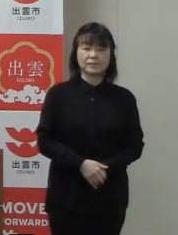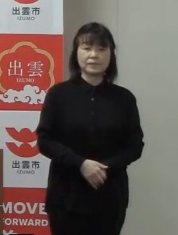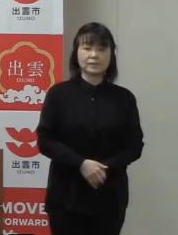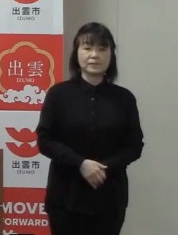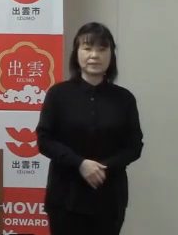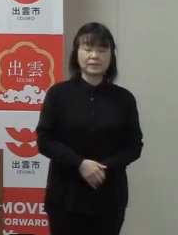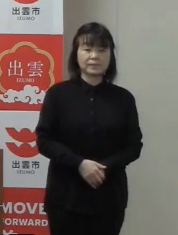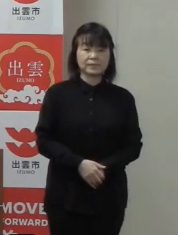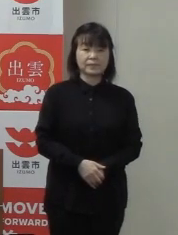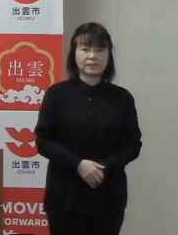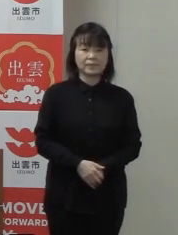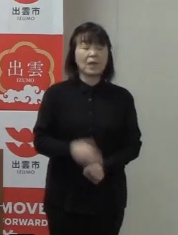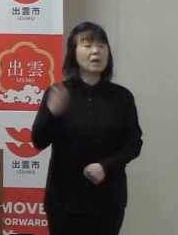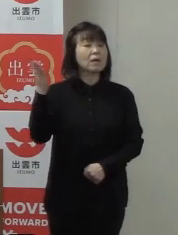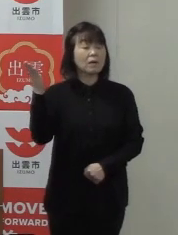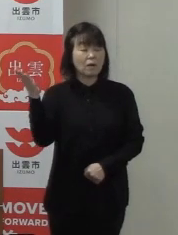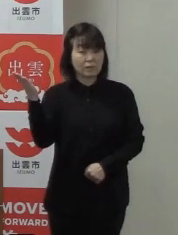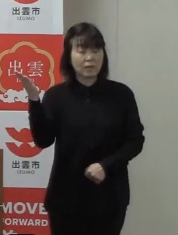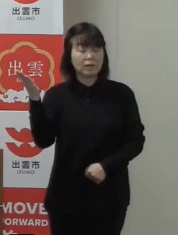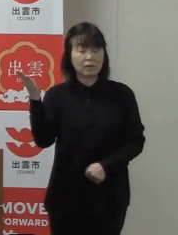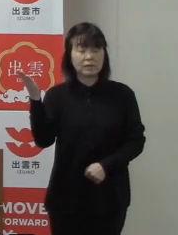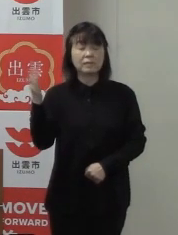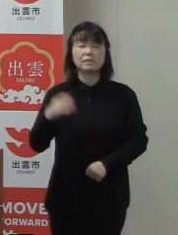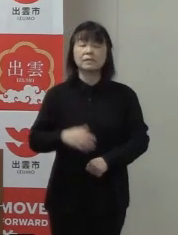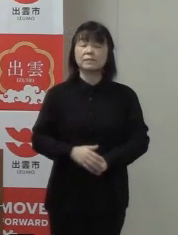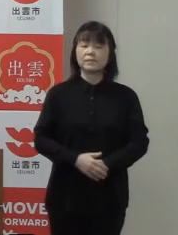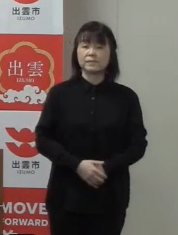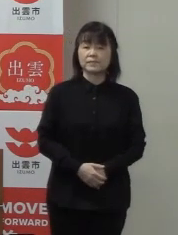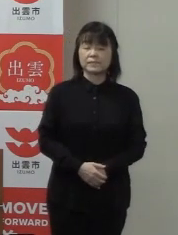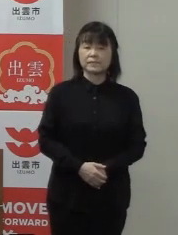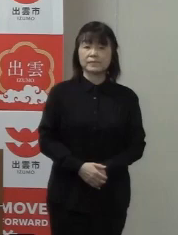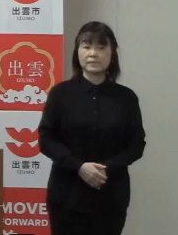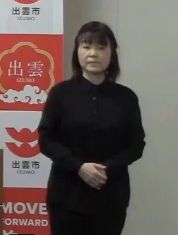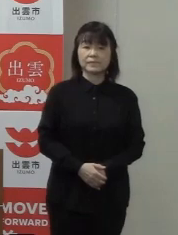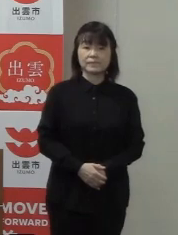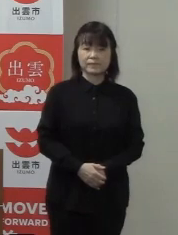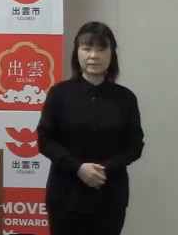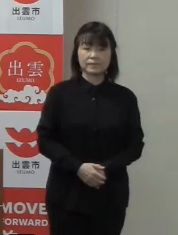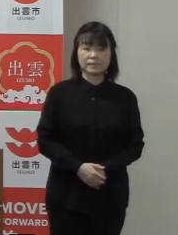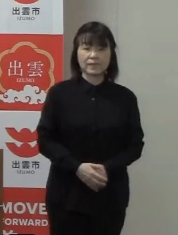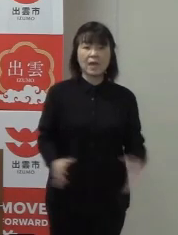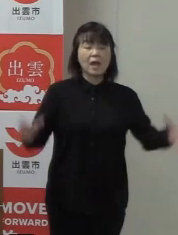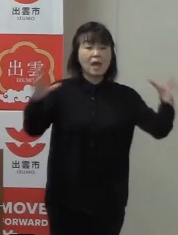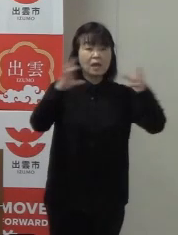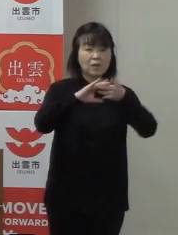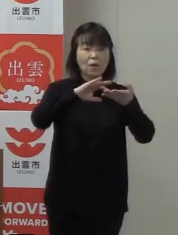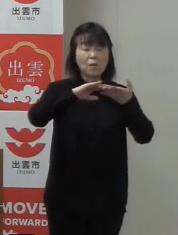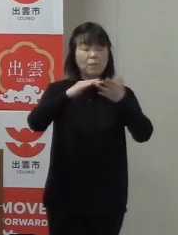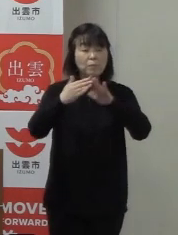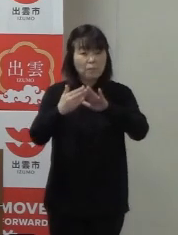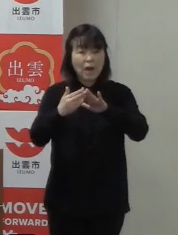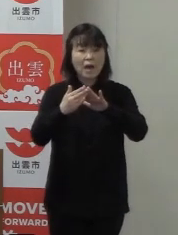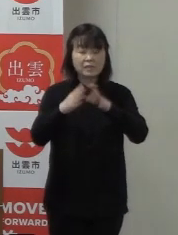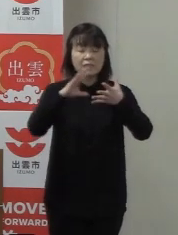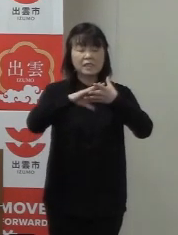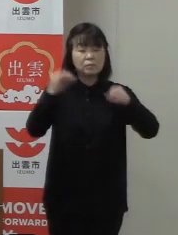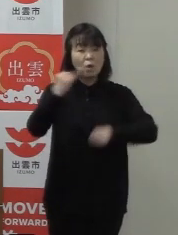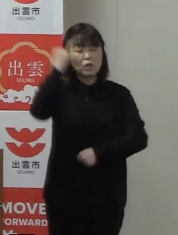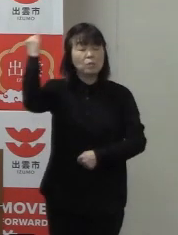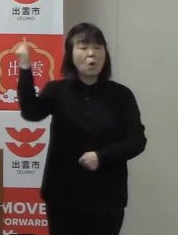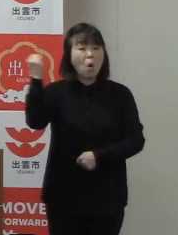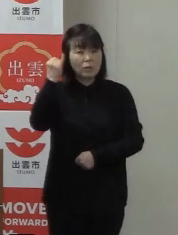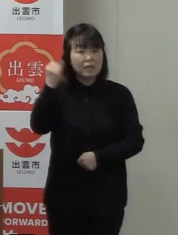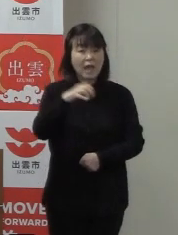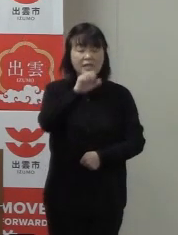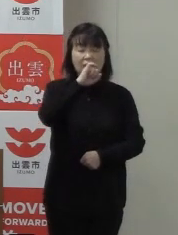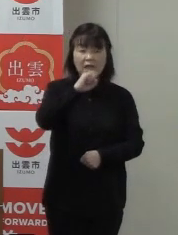こちらの方でもこちらの方でもご覧いただければと思いますけども、縁結びの町出雲をイメージしてですね、彩雲や